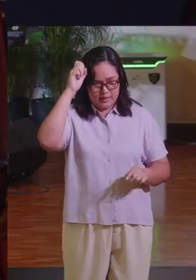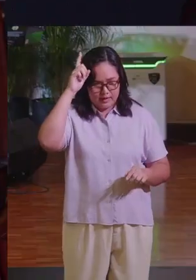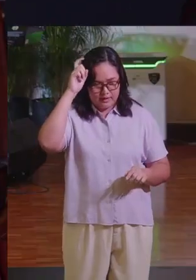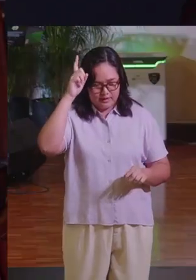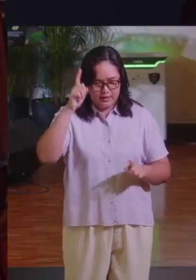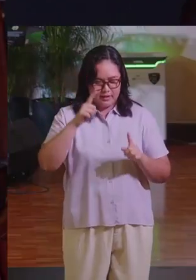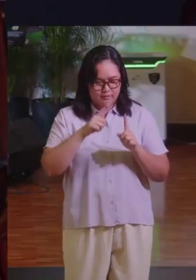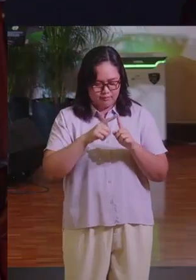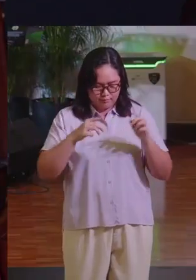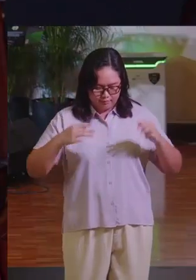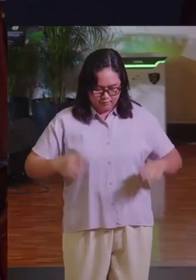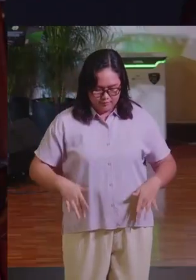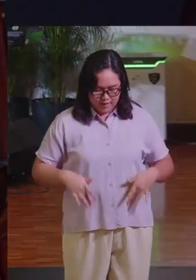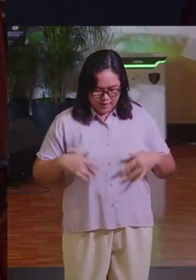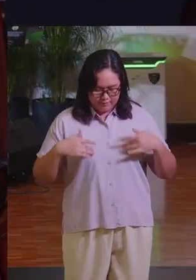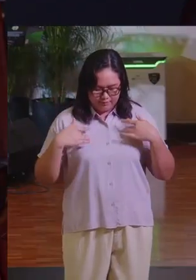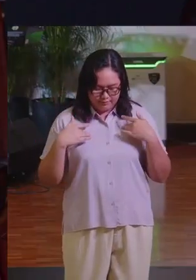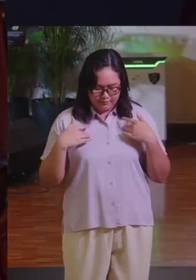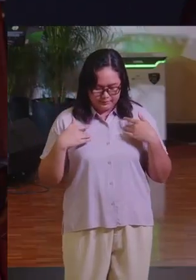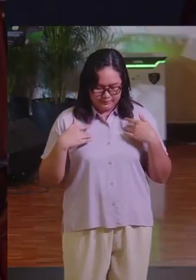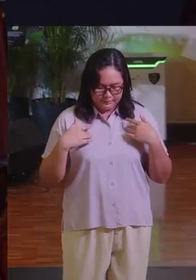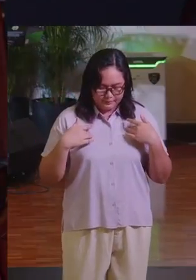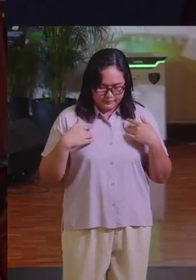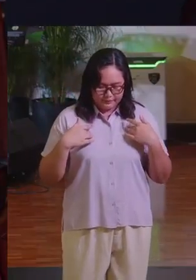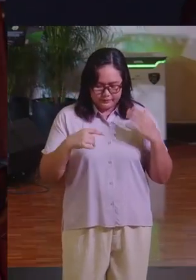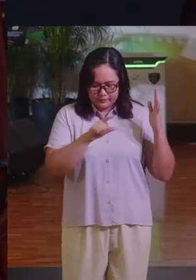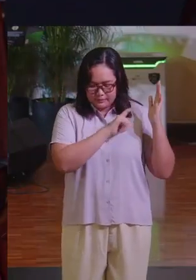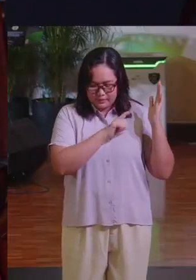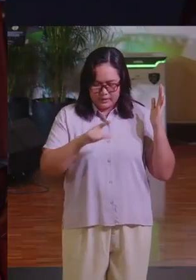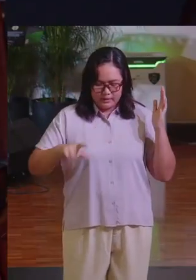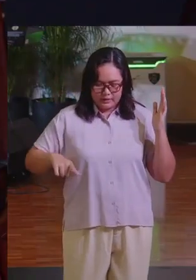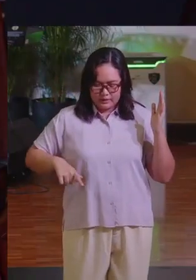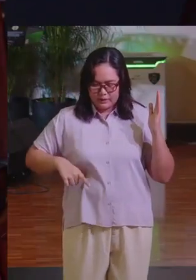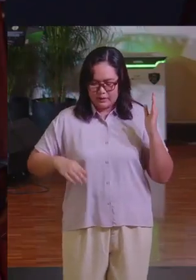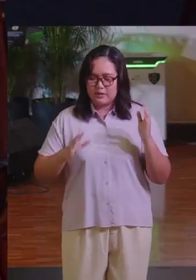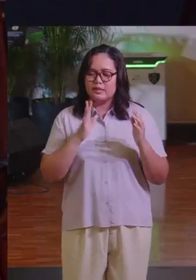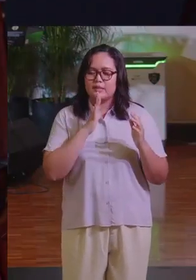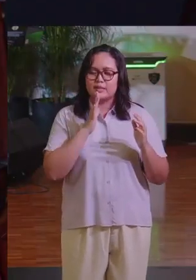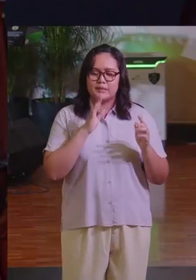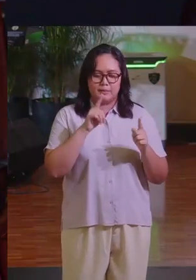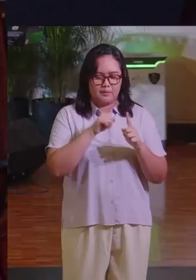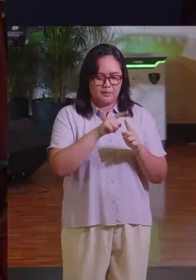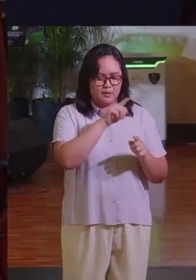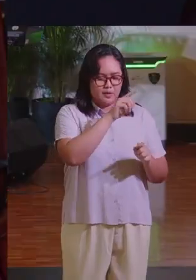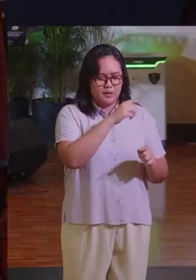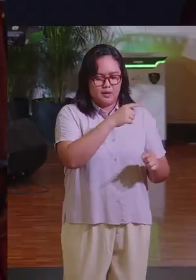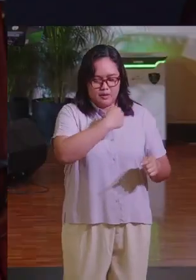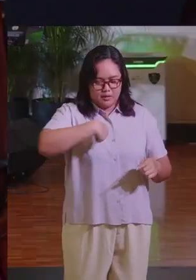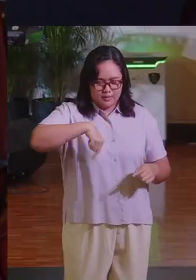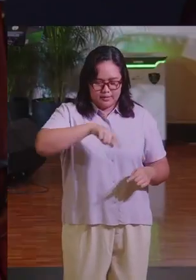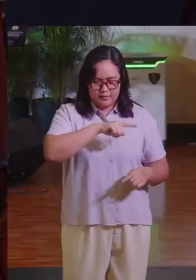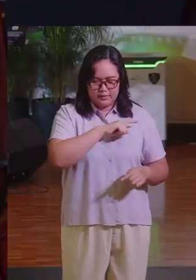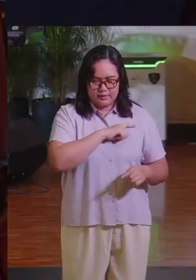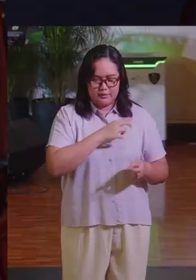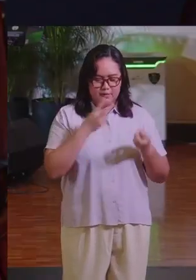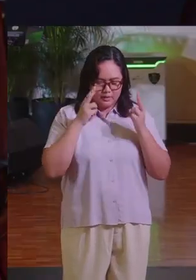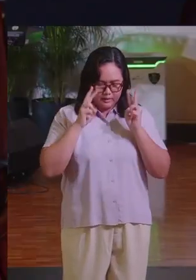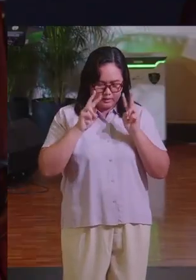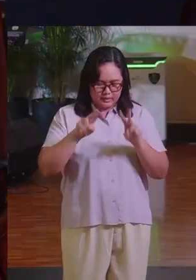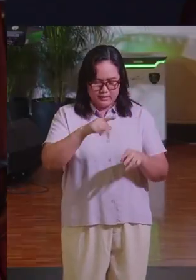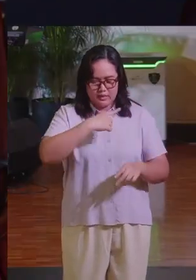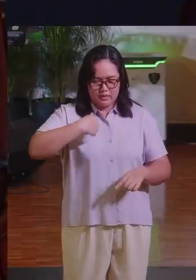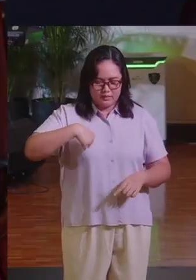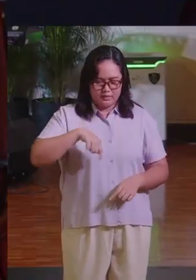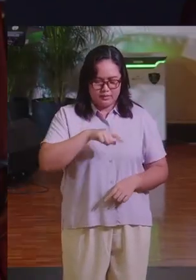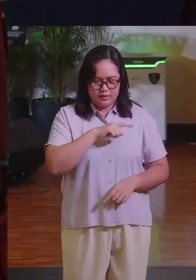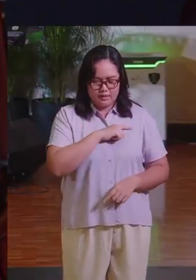lakarin sa buhay. Panginoon, mangusap ka sa bawat isa. At nang makita po namin ang aming sarili